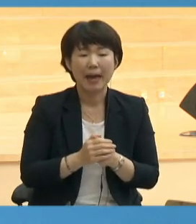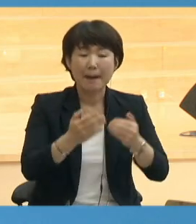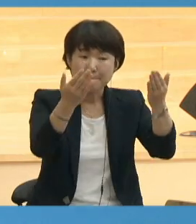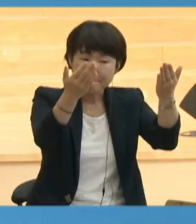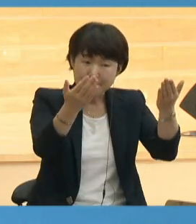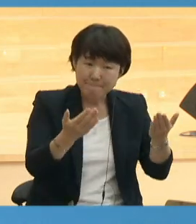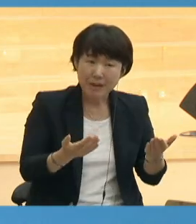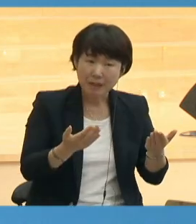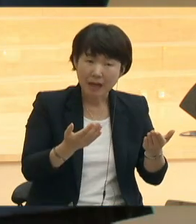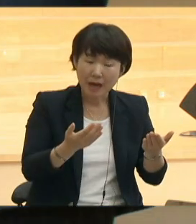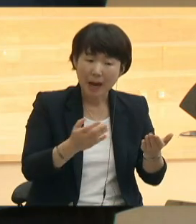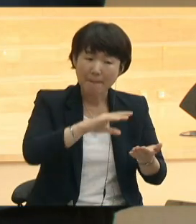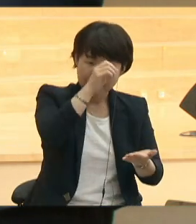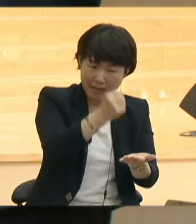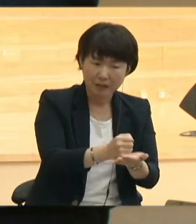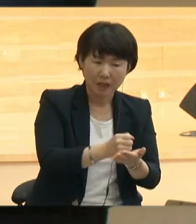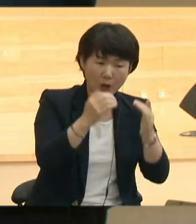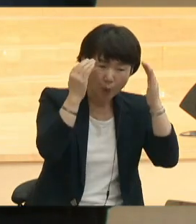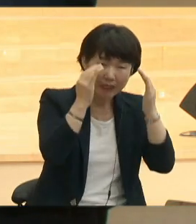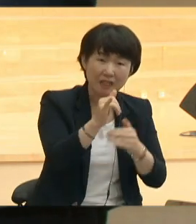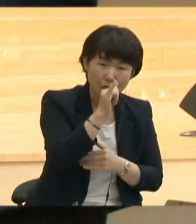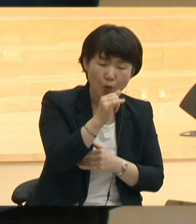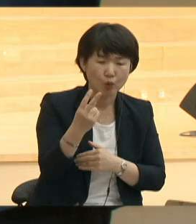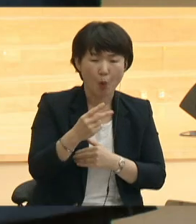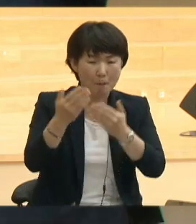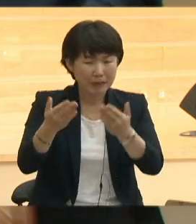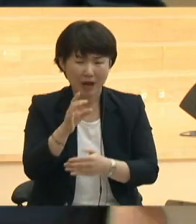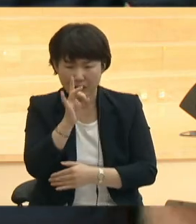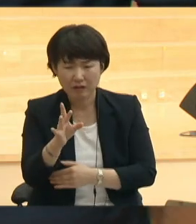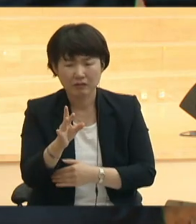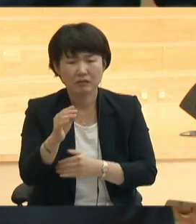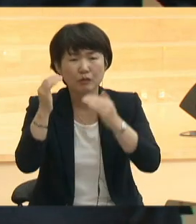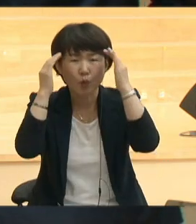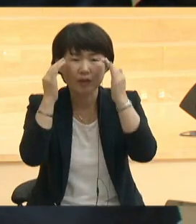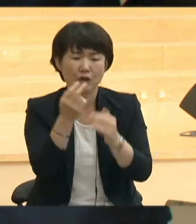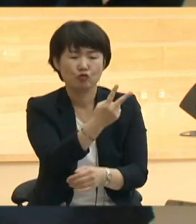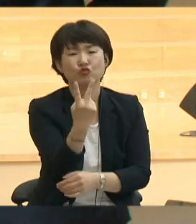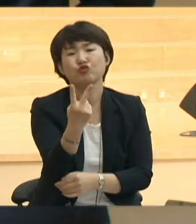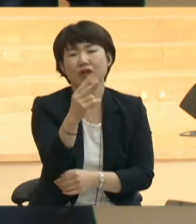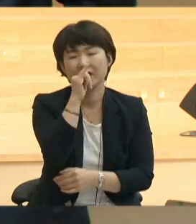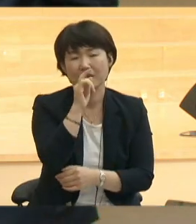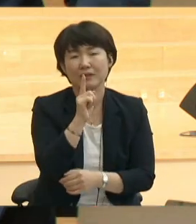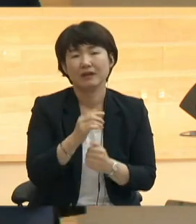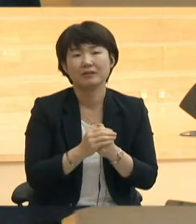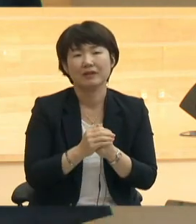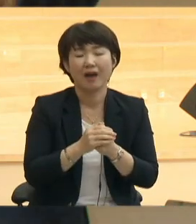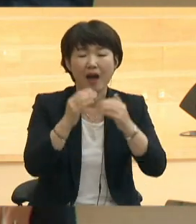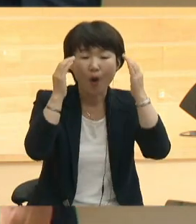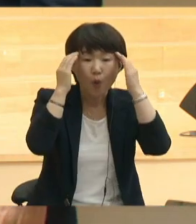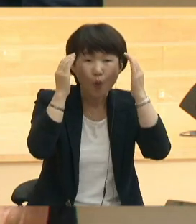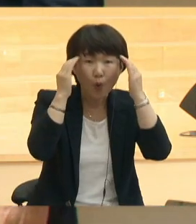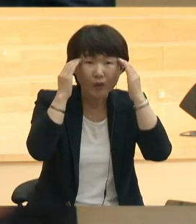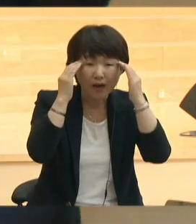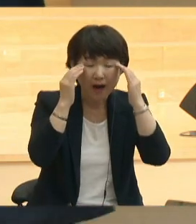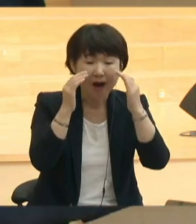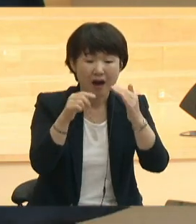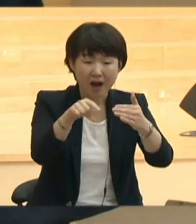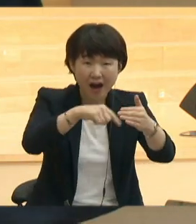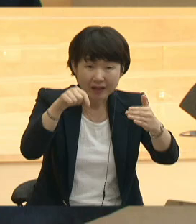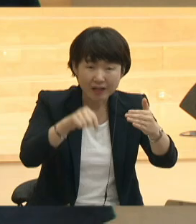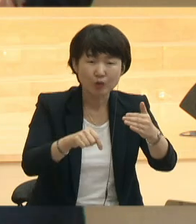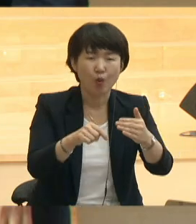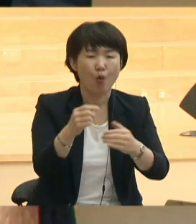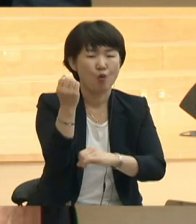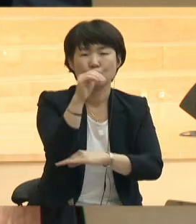있고 받아서 나 내일 고난이 따 정확하게 봄바람 따라 쉽시다 고난에도 고난에도 수준이 있다 수준이 따온 더